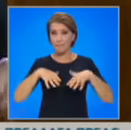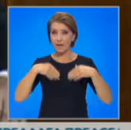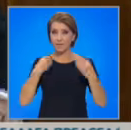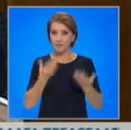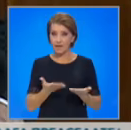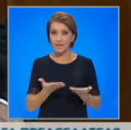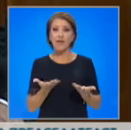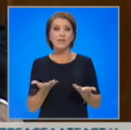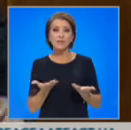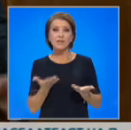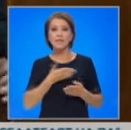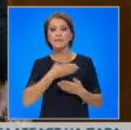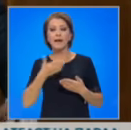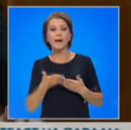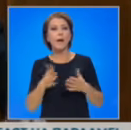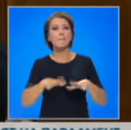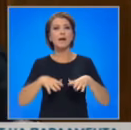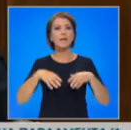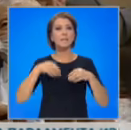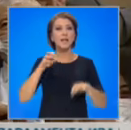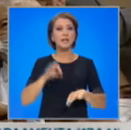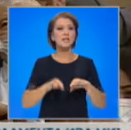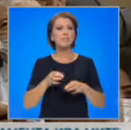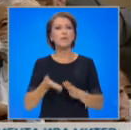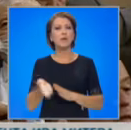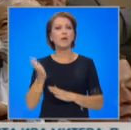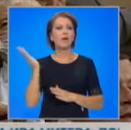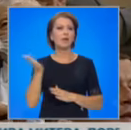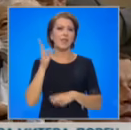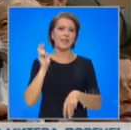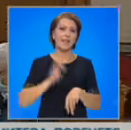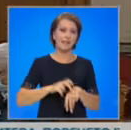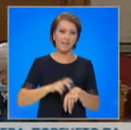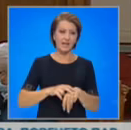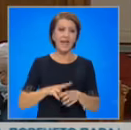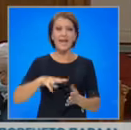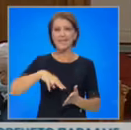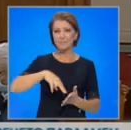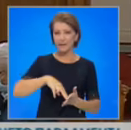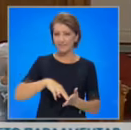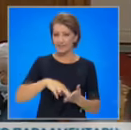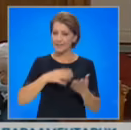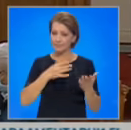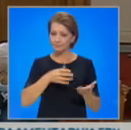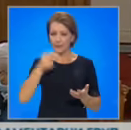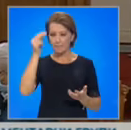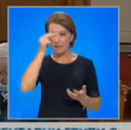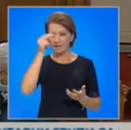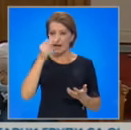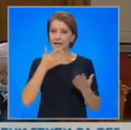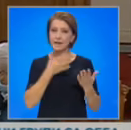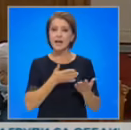че парламентарните избори ще бъдат някъде декември. От Изправи се БГ ние идваме смятат, че прибързаното приемане